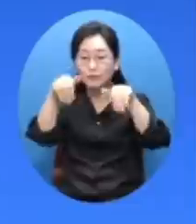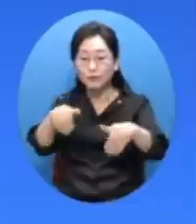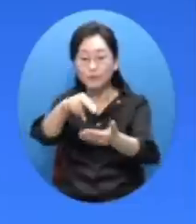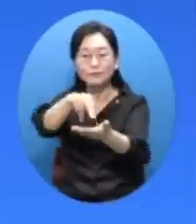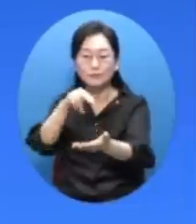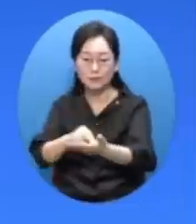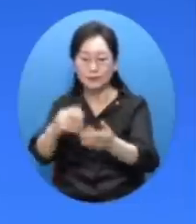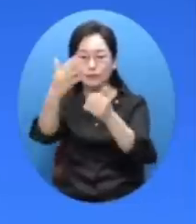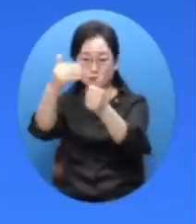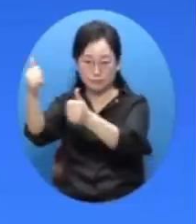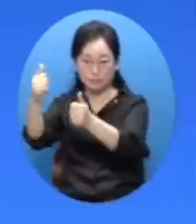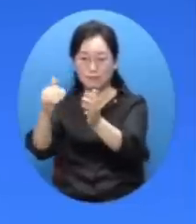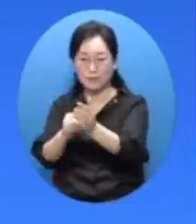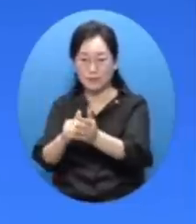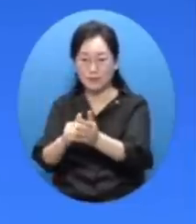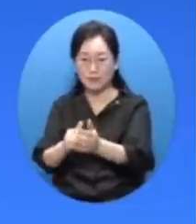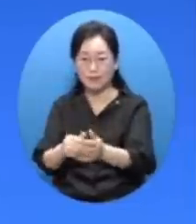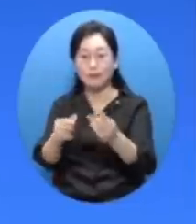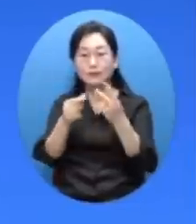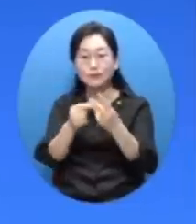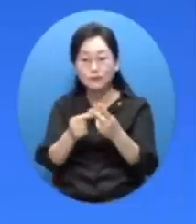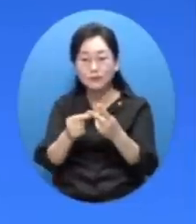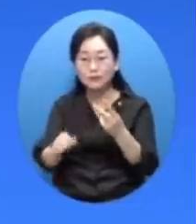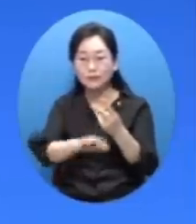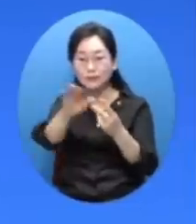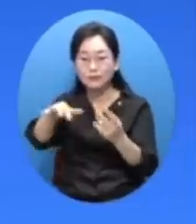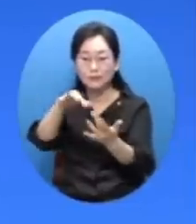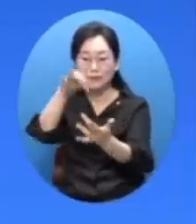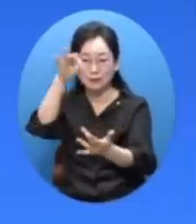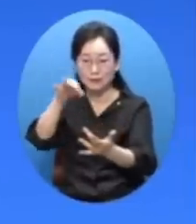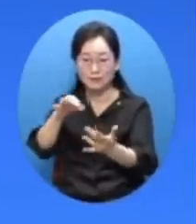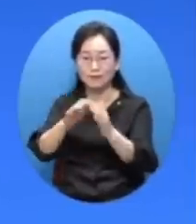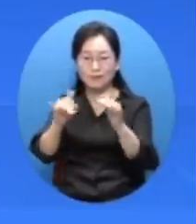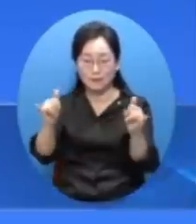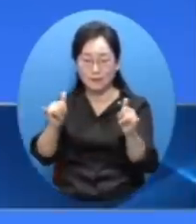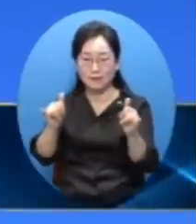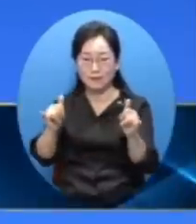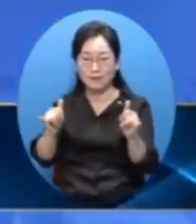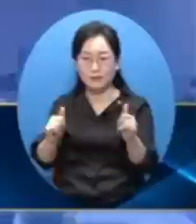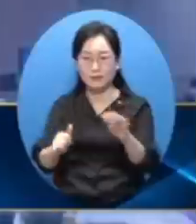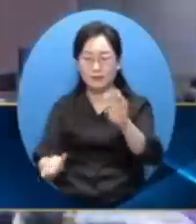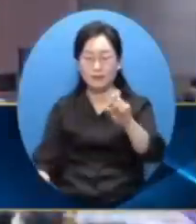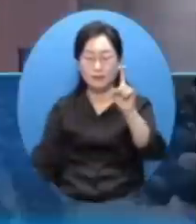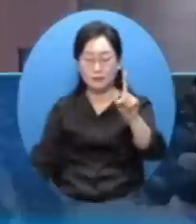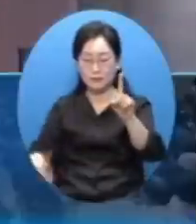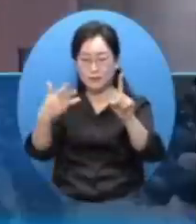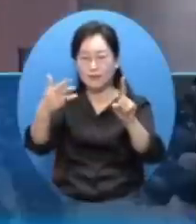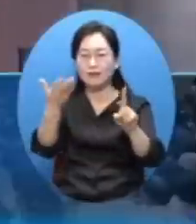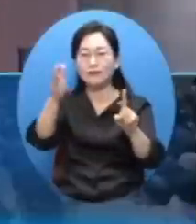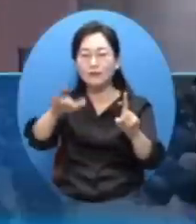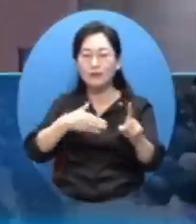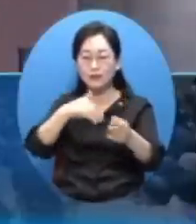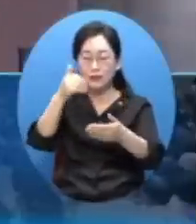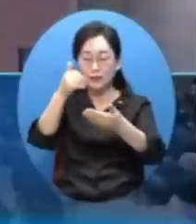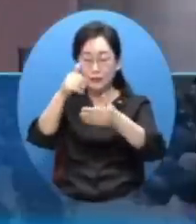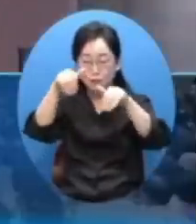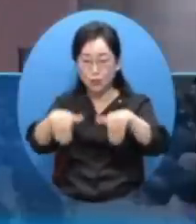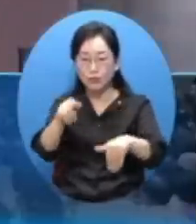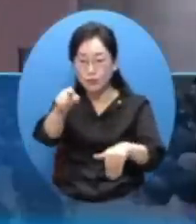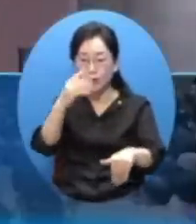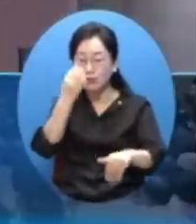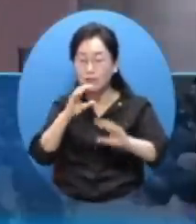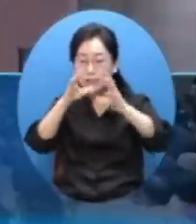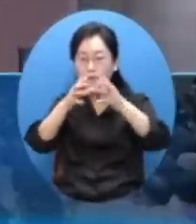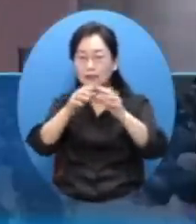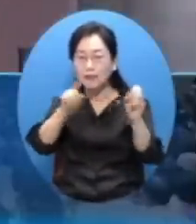부름을 받았습니다. 둘째로 우리는 주님의 택한 자로 부름을 받은 것입니다. 41장 8절 말씀합니다. 그러나 나의 종 너 이스라엘아